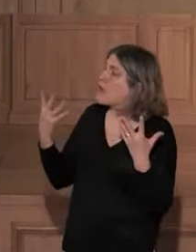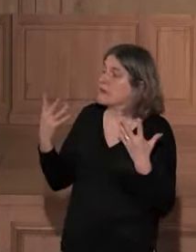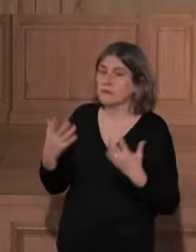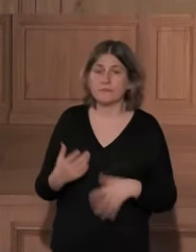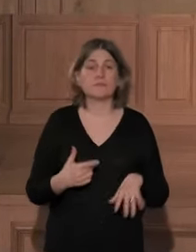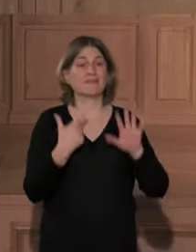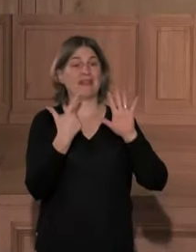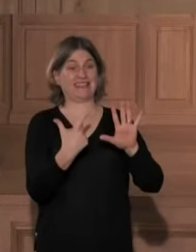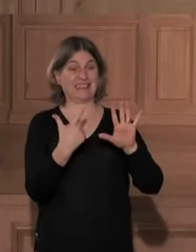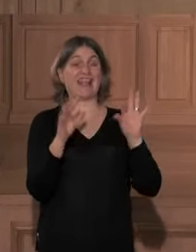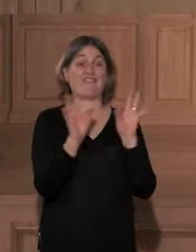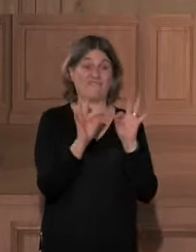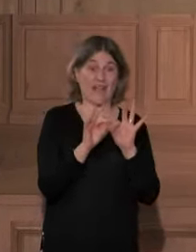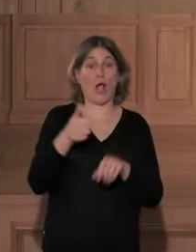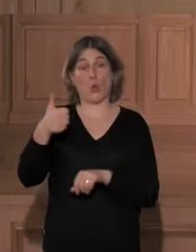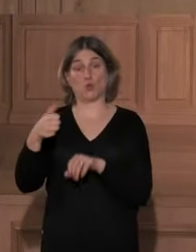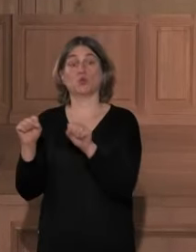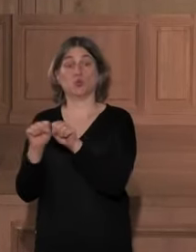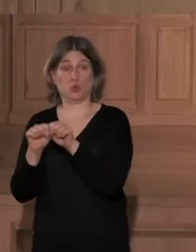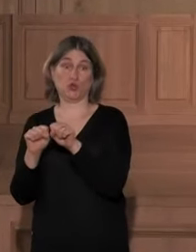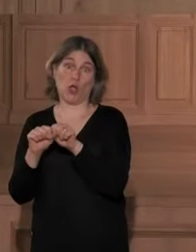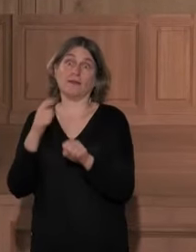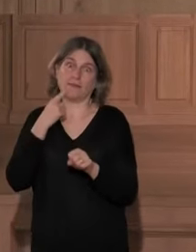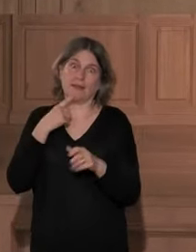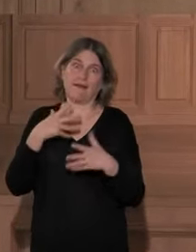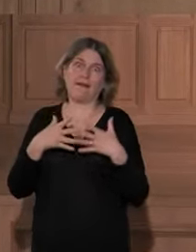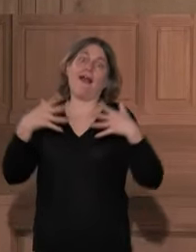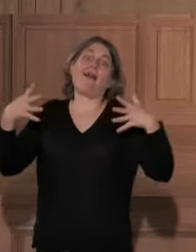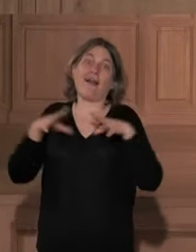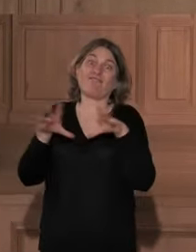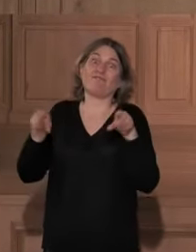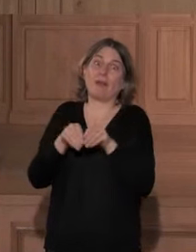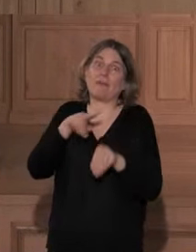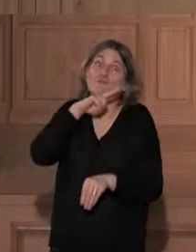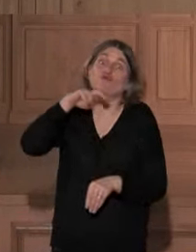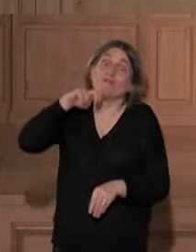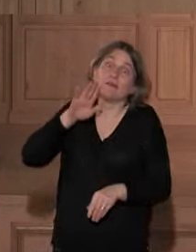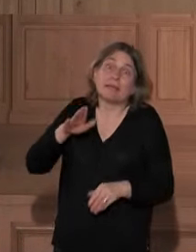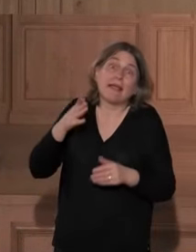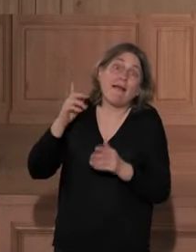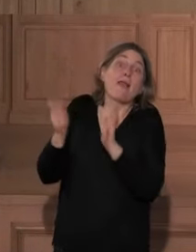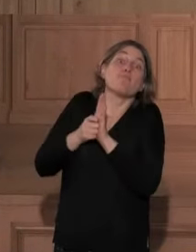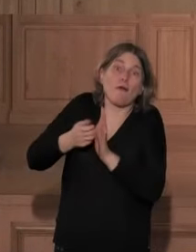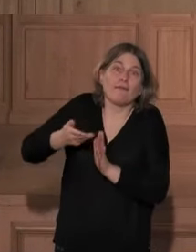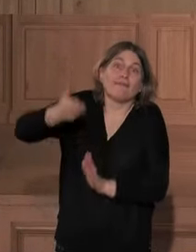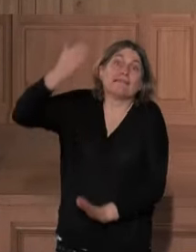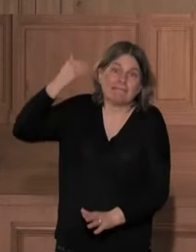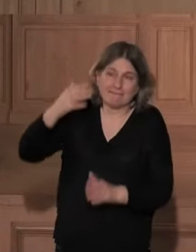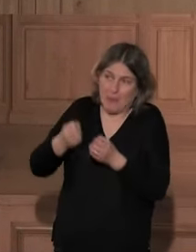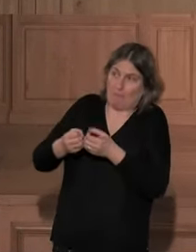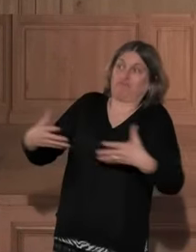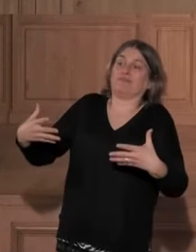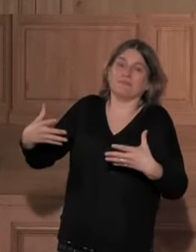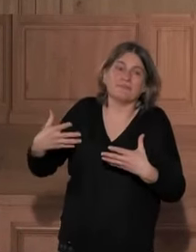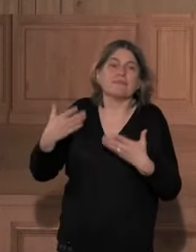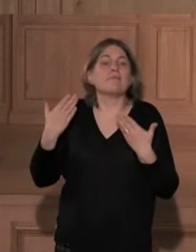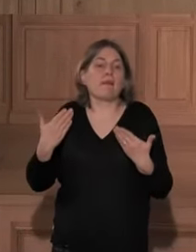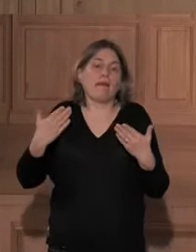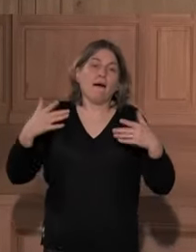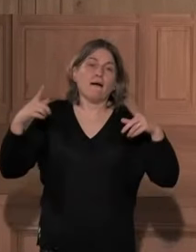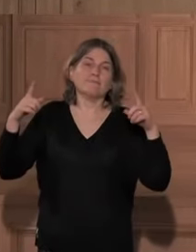7 frères et une sœur. Ouais. Et donc, c'est les familles juives de l'époque. Hein, c'est un petit peu pas perdu, mais